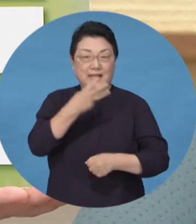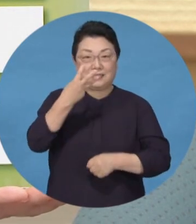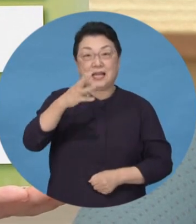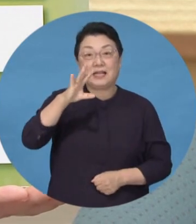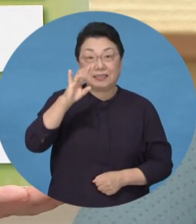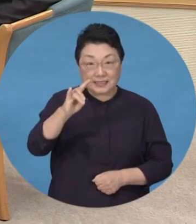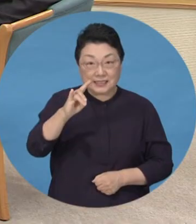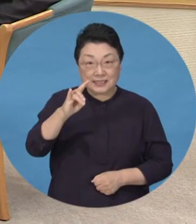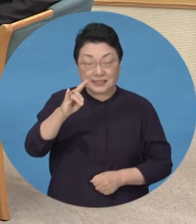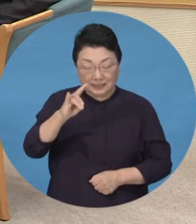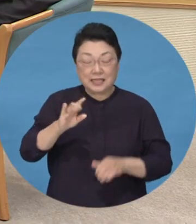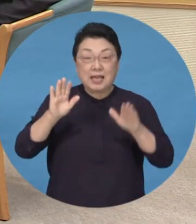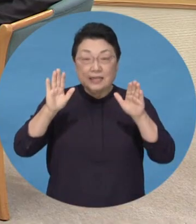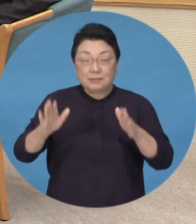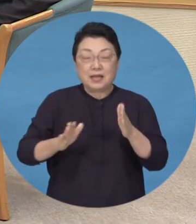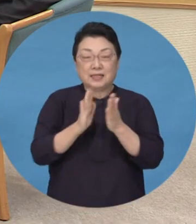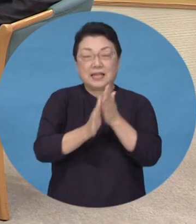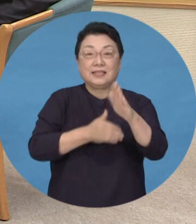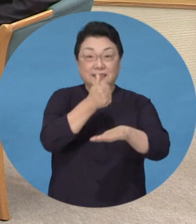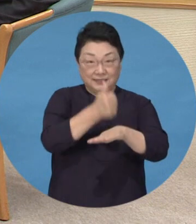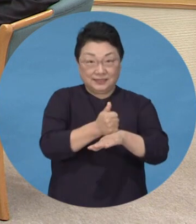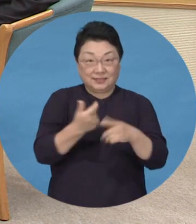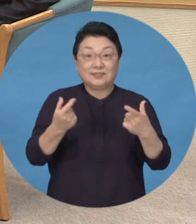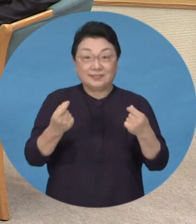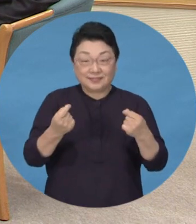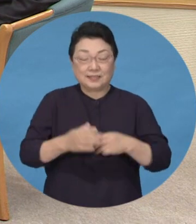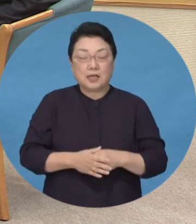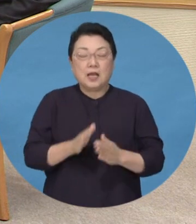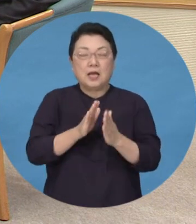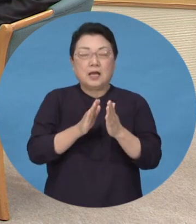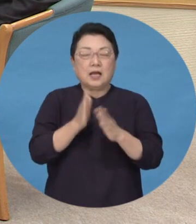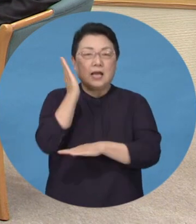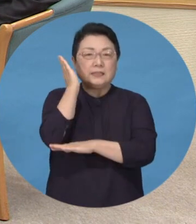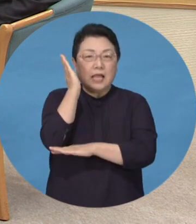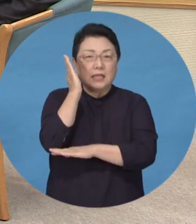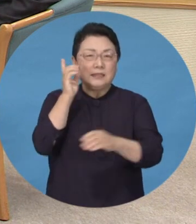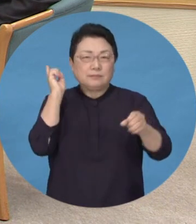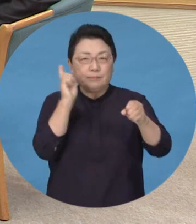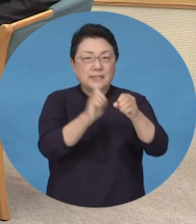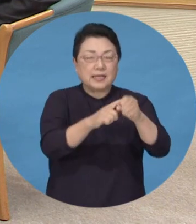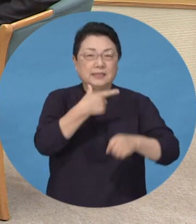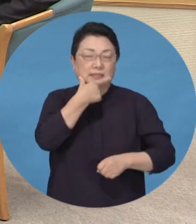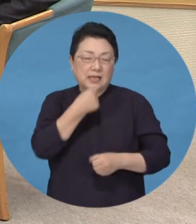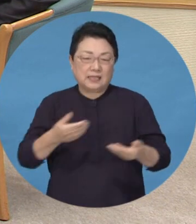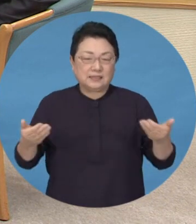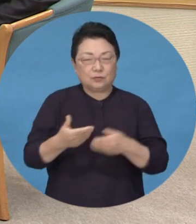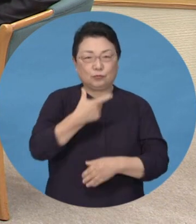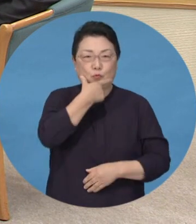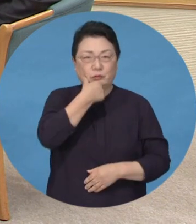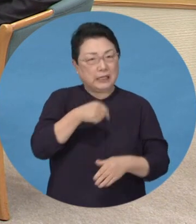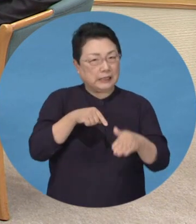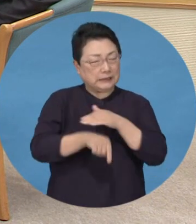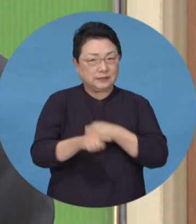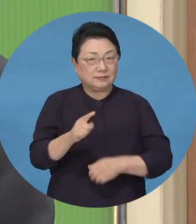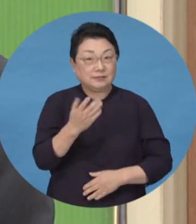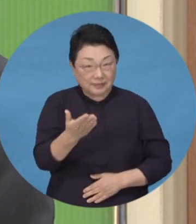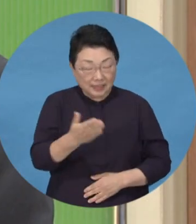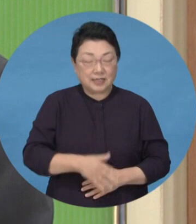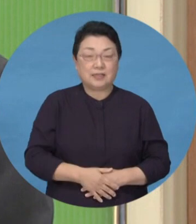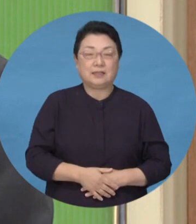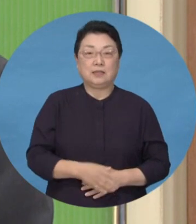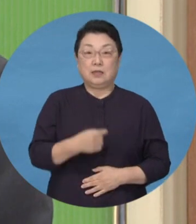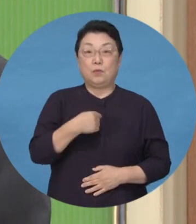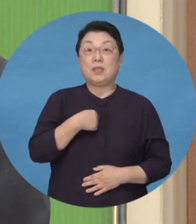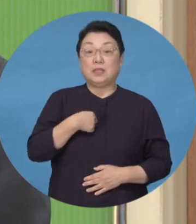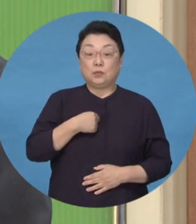ことなんですがなさい知事改めてその灰青時間になろうと政治家を志したきっかけは何だったんでしょうはい私の